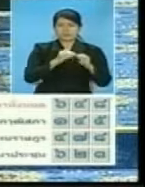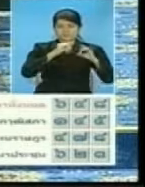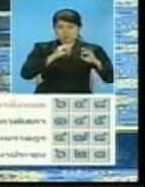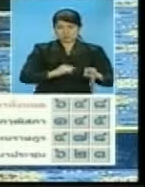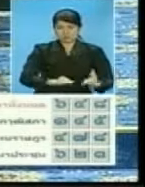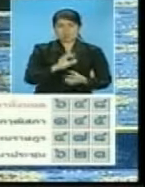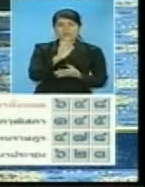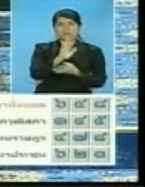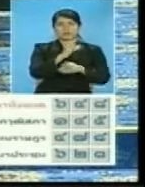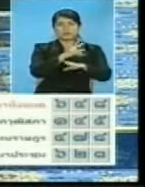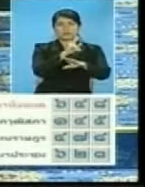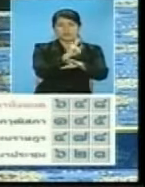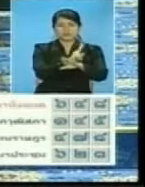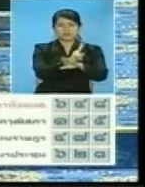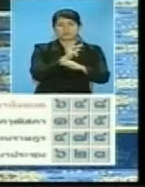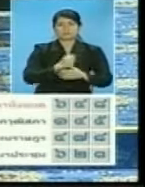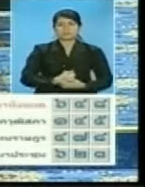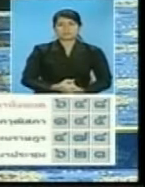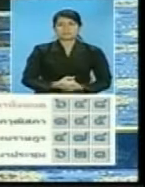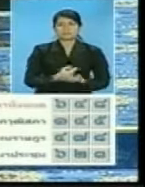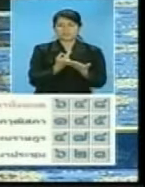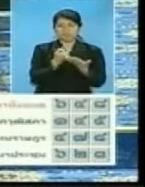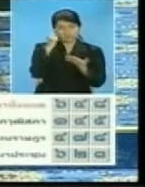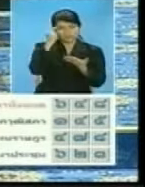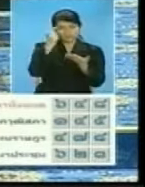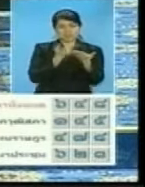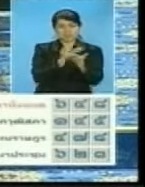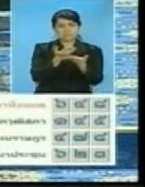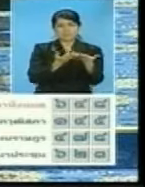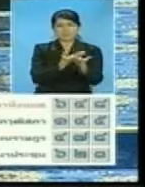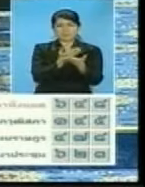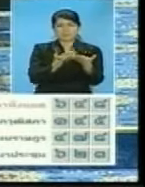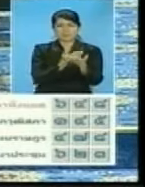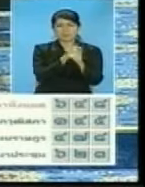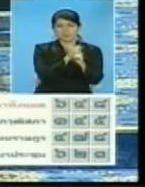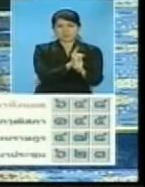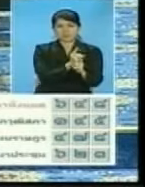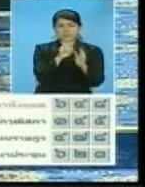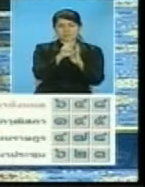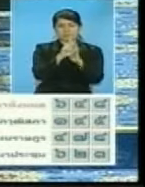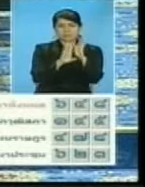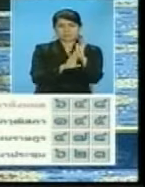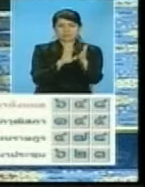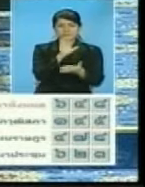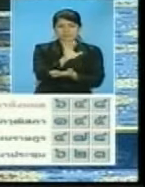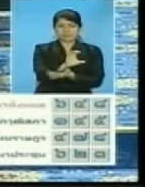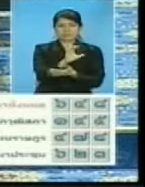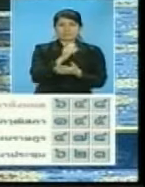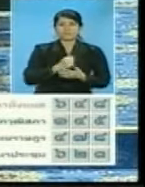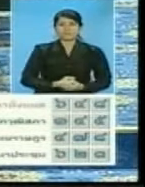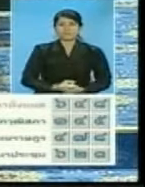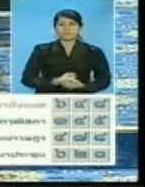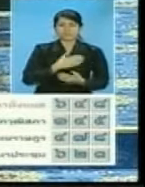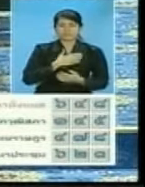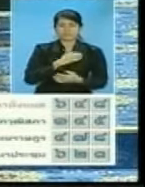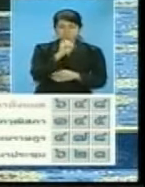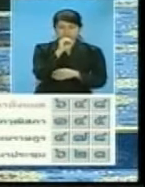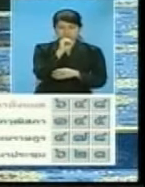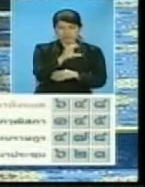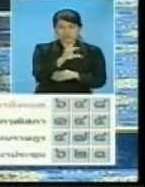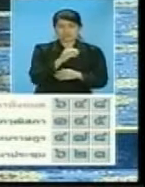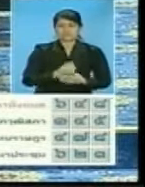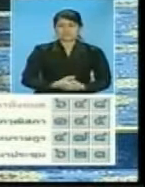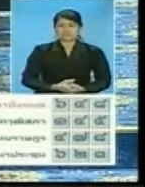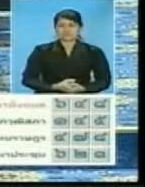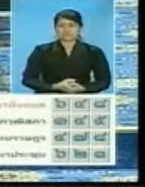ของท่านประธานเนี่ยตามดุลพินิจที่เขียนไว้ในข้อบังคับเนี่ยครับผมเรียนท่านประธานว่